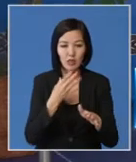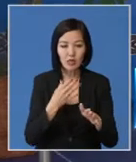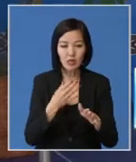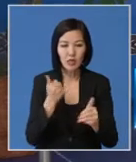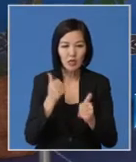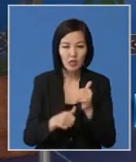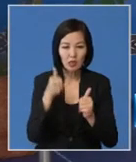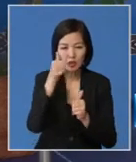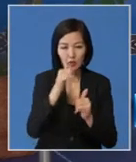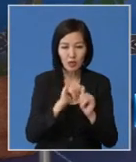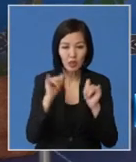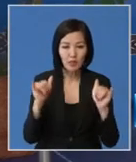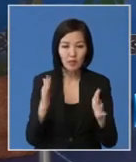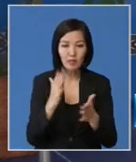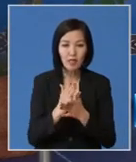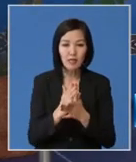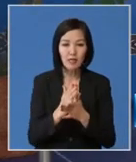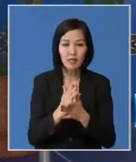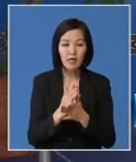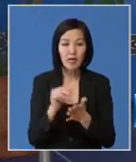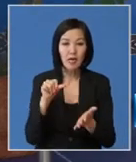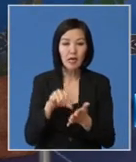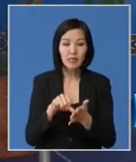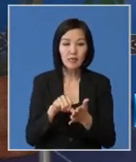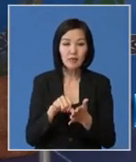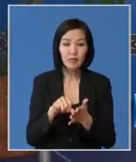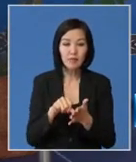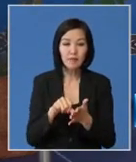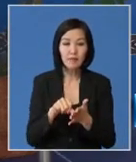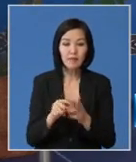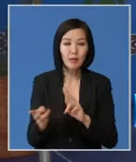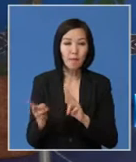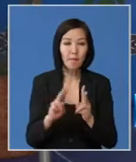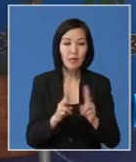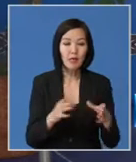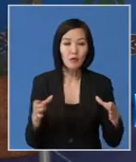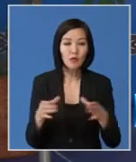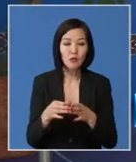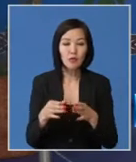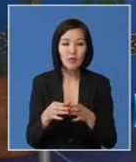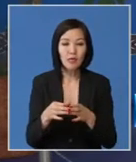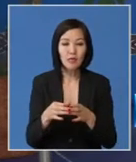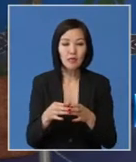жылға артып келе жатыр, қатысып жатқан мына би ұжымдарының да,